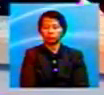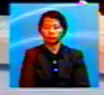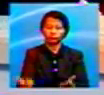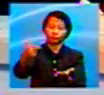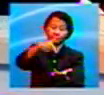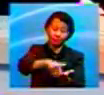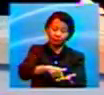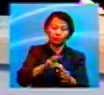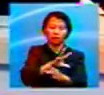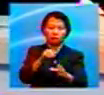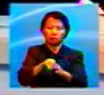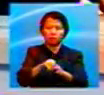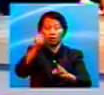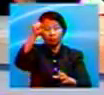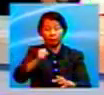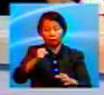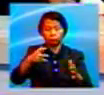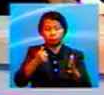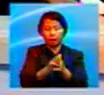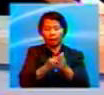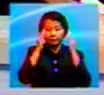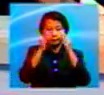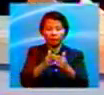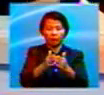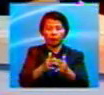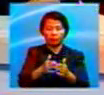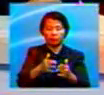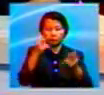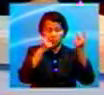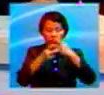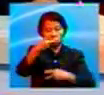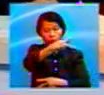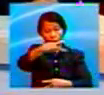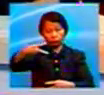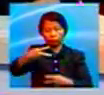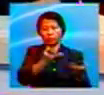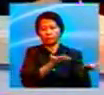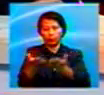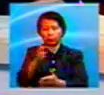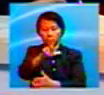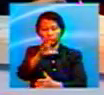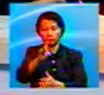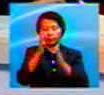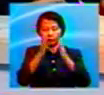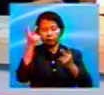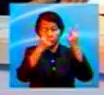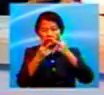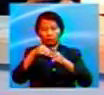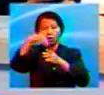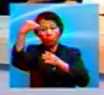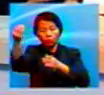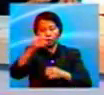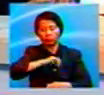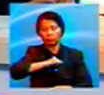Lagi insiden membabitkan bas berlaku di Pahang. Kali ini sebuah bas persiaran 2 tingkat membawa 38 pelancong warga asing